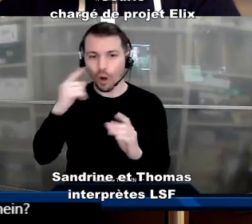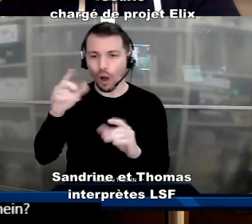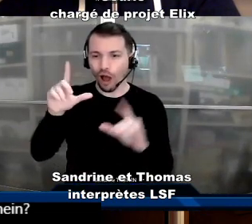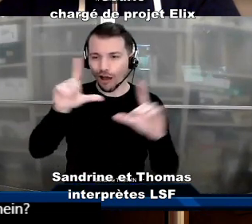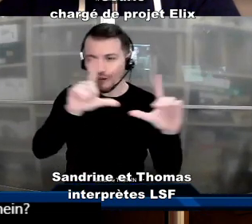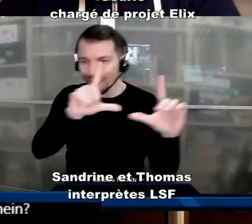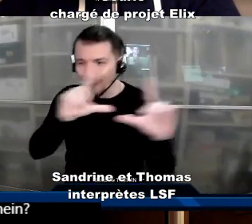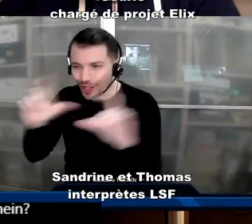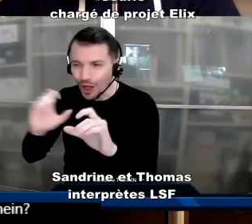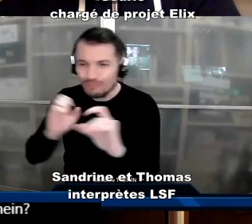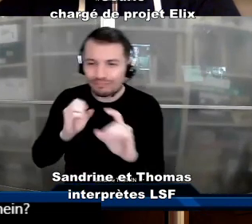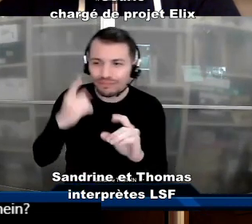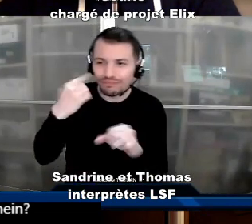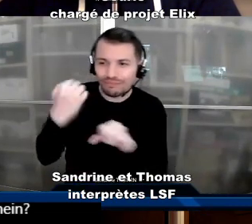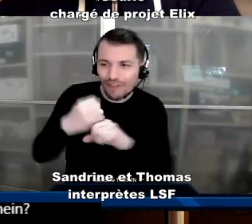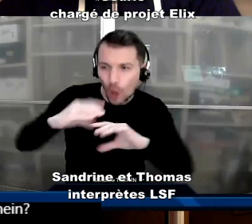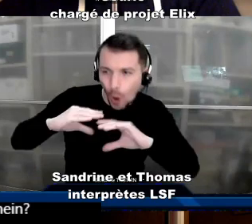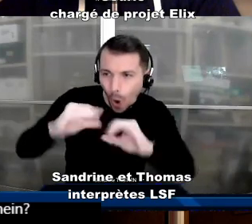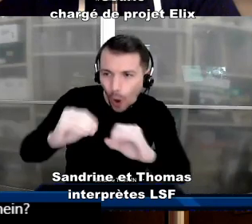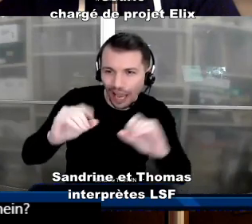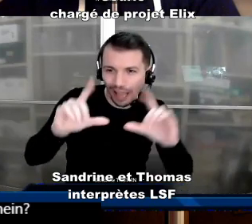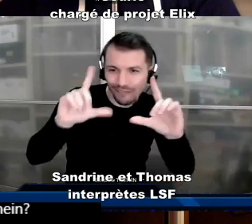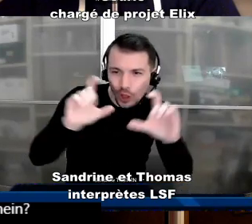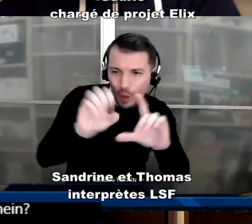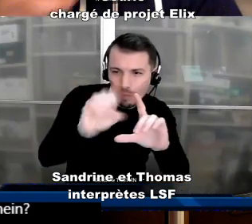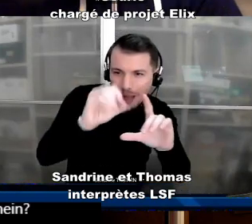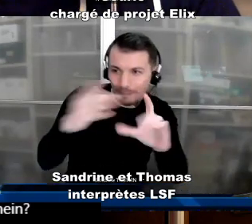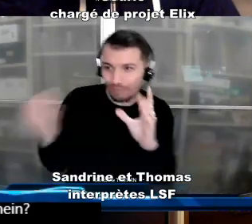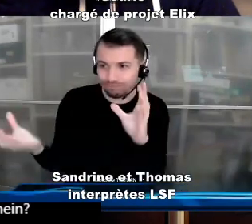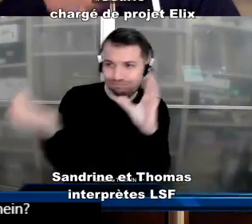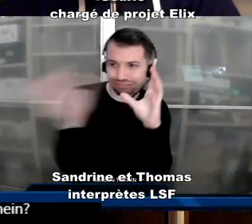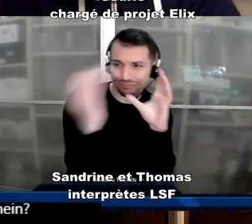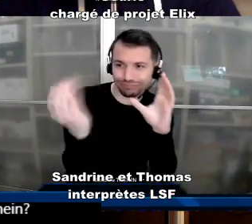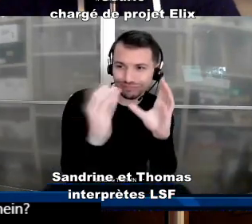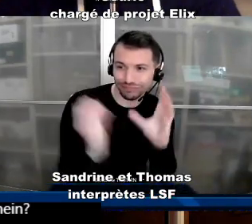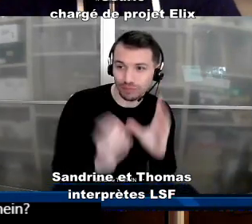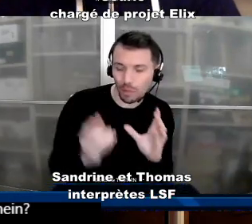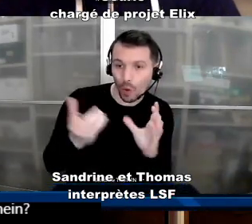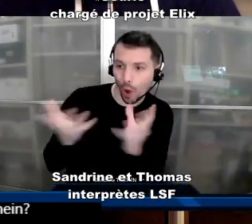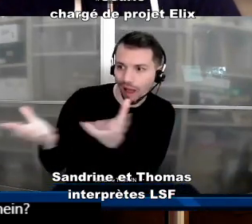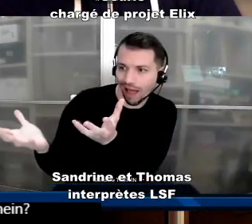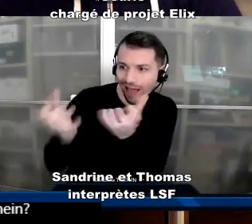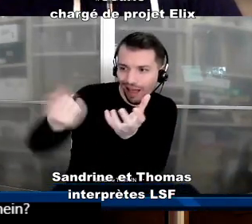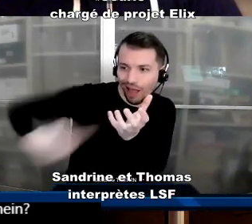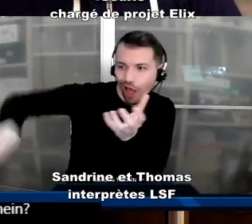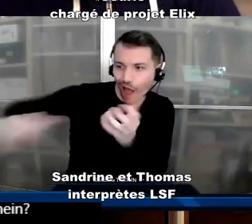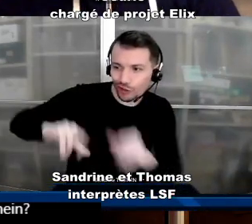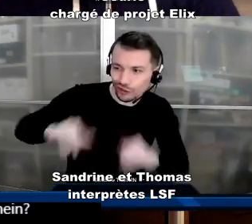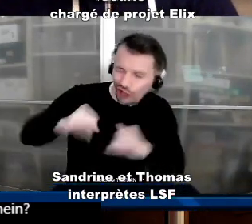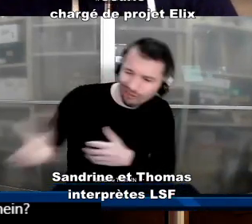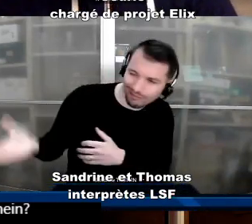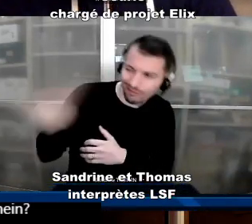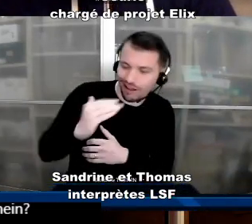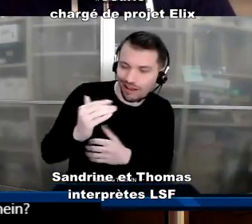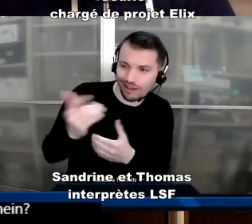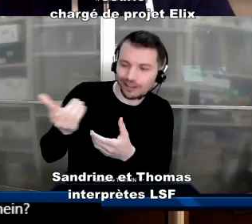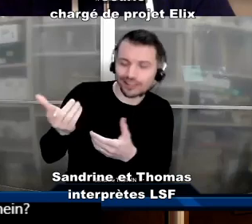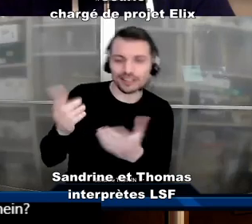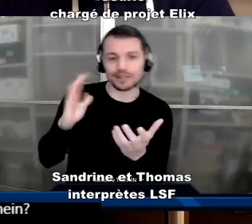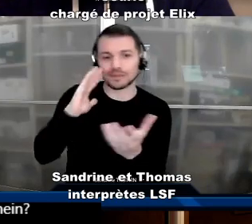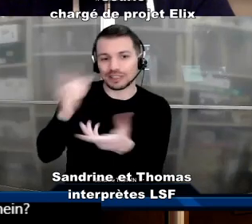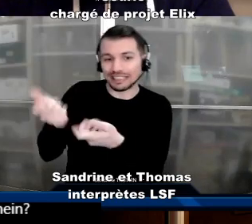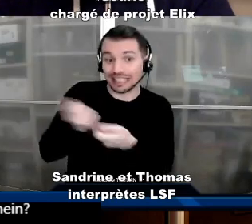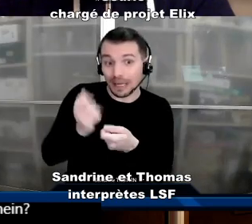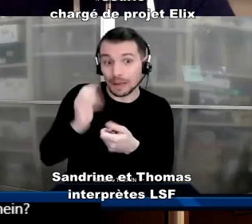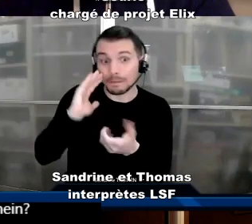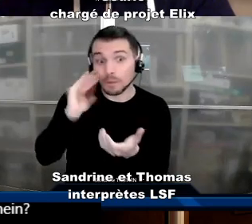pour encourager un petit peu les plus jeunes. Et du coup, c'est pour ça que mon Instagram, il n'y a quasiment que des photos de moi en photo de tenue Croix-Rouge, parce que s'il ne